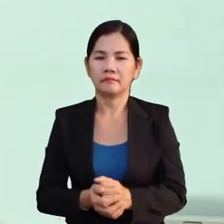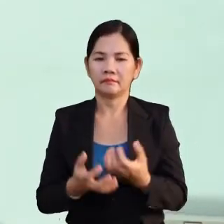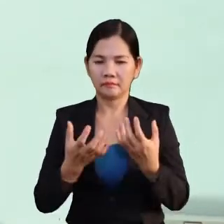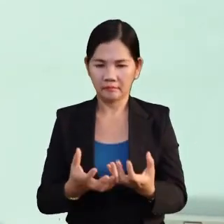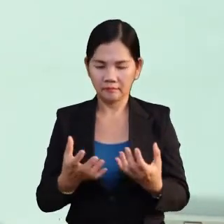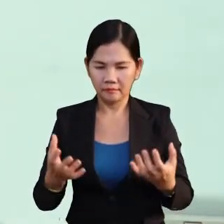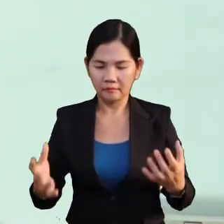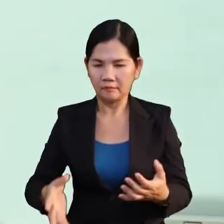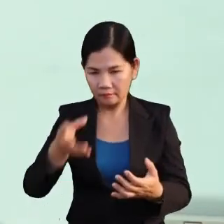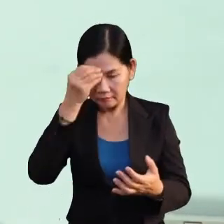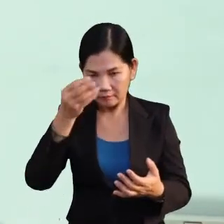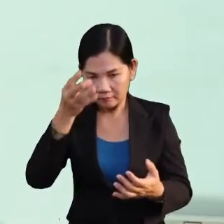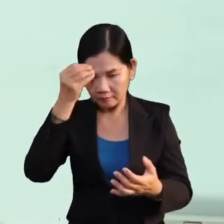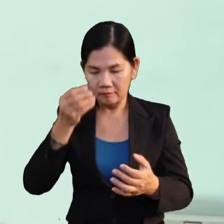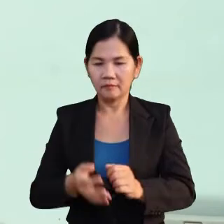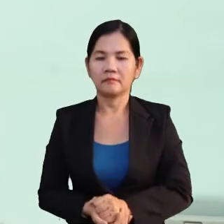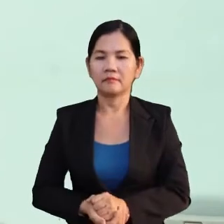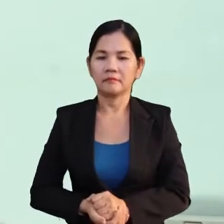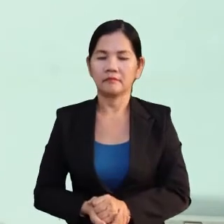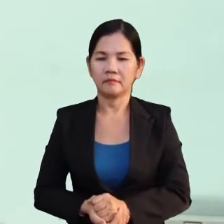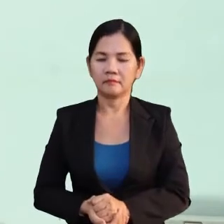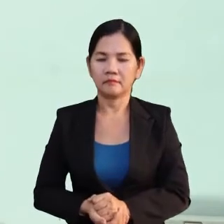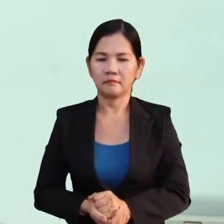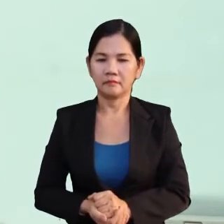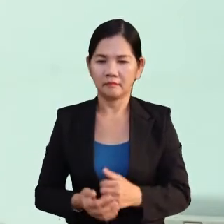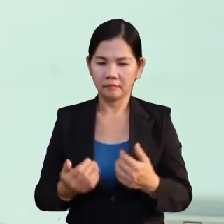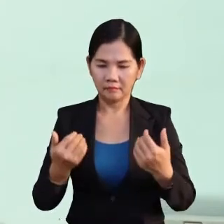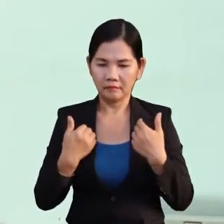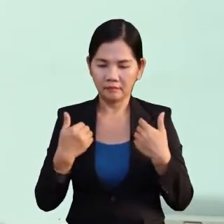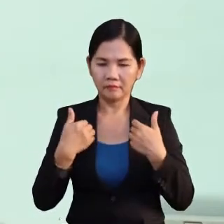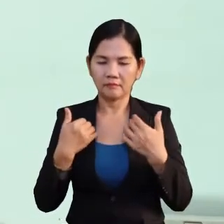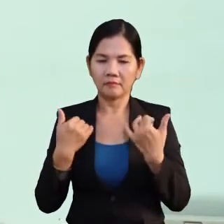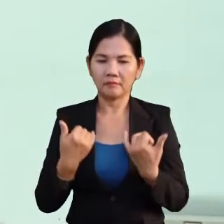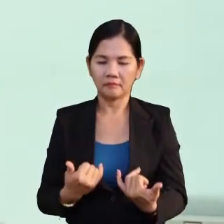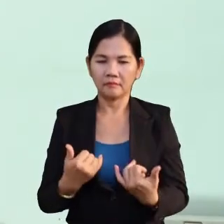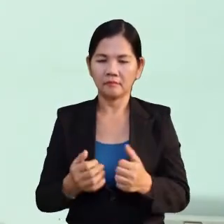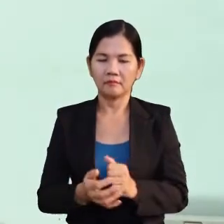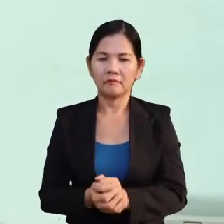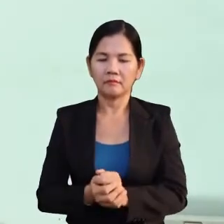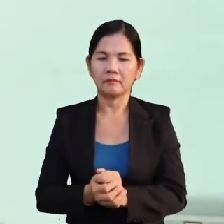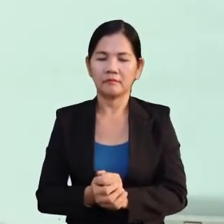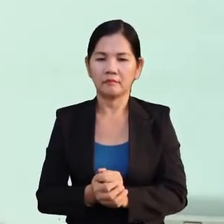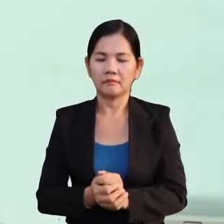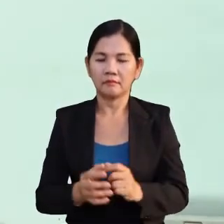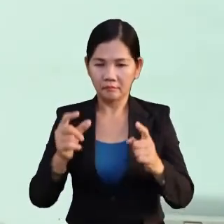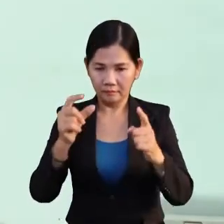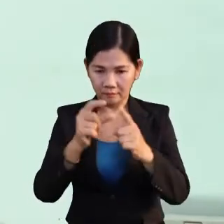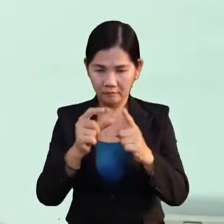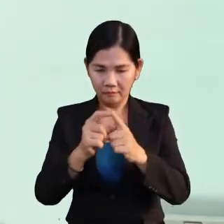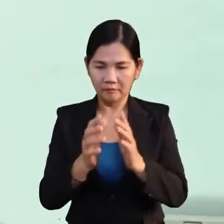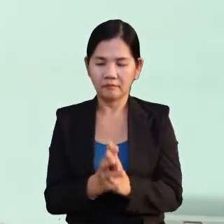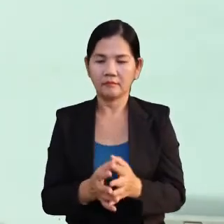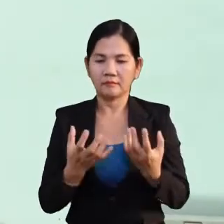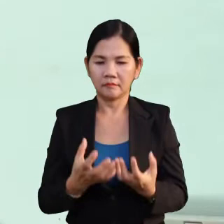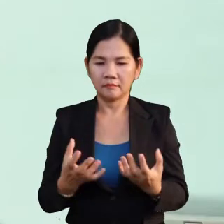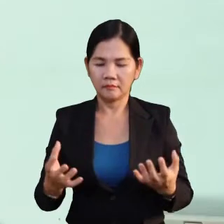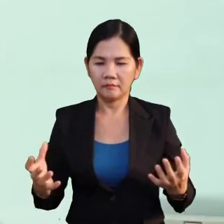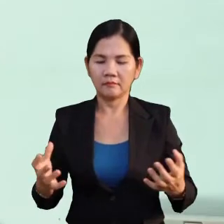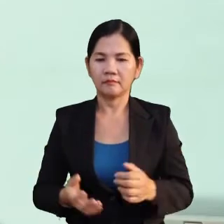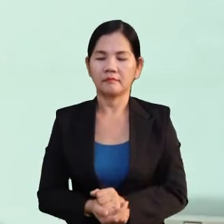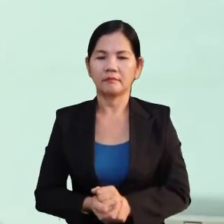ម្ភារៈសិក្សាឥឡូវកូនកូនចាំស្ដាប់អ្នកគ្រូអានណាគឺអ្នកគ្រូក៏មានពាក្យសម្ភារៈសិក្សានេះ